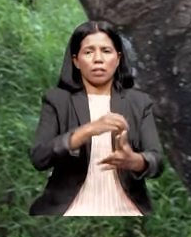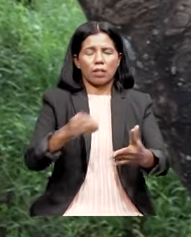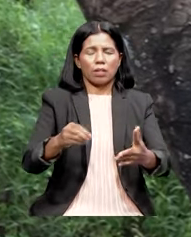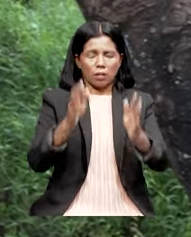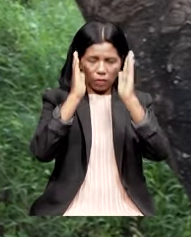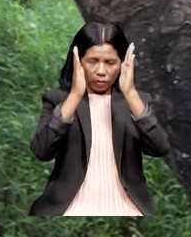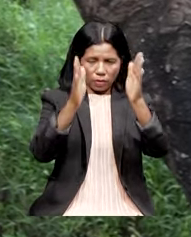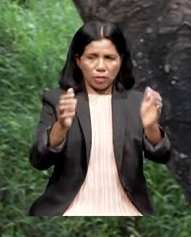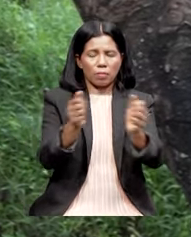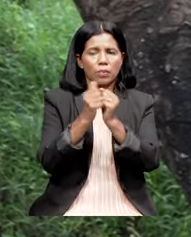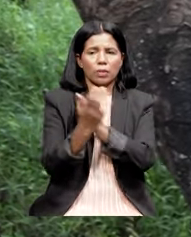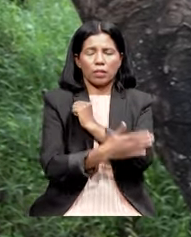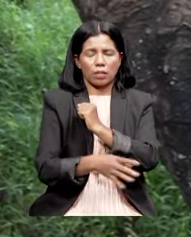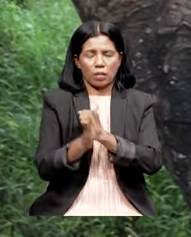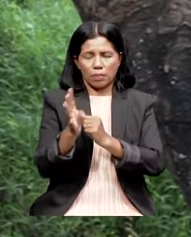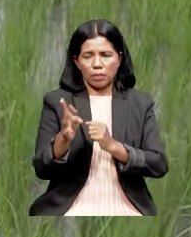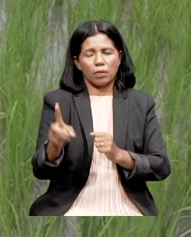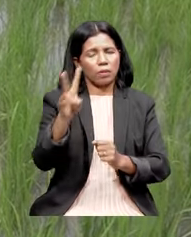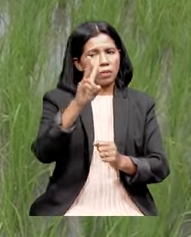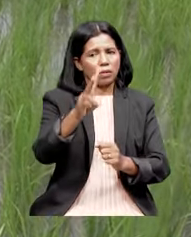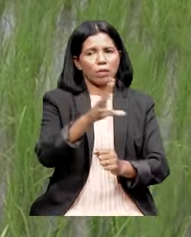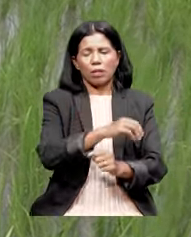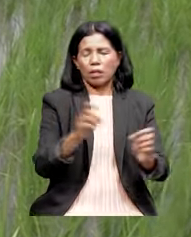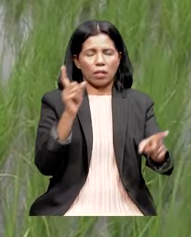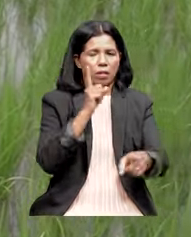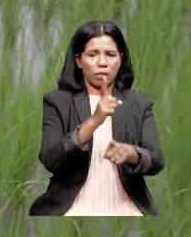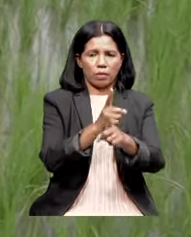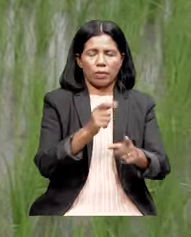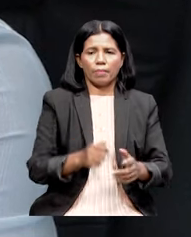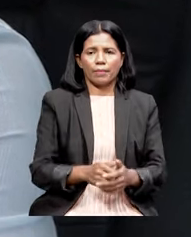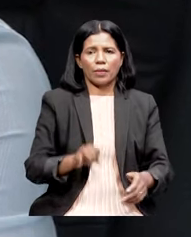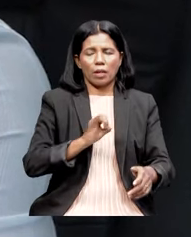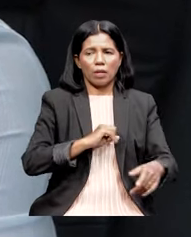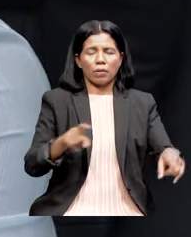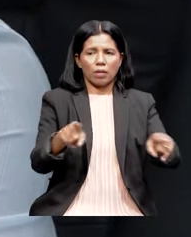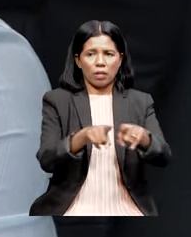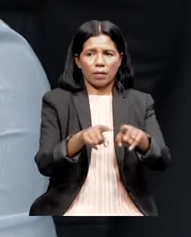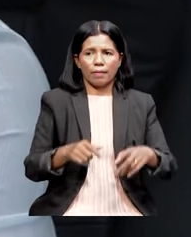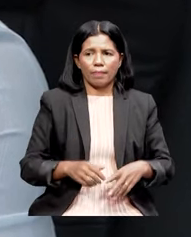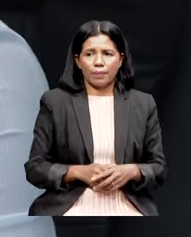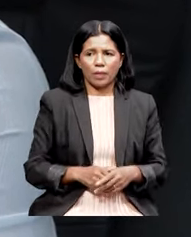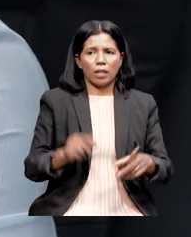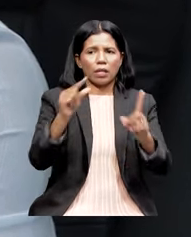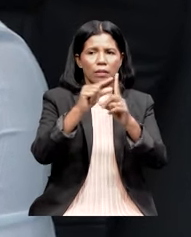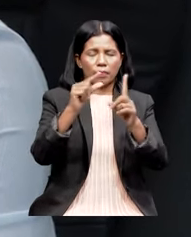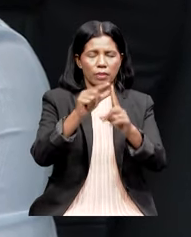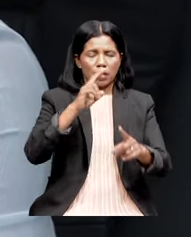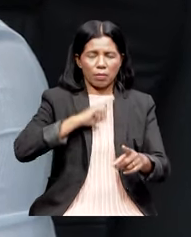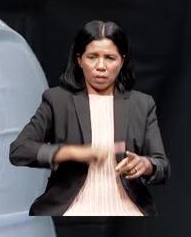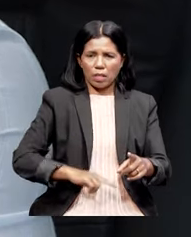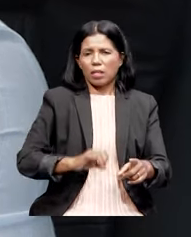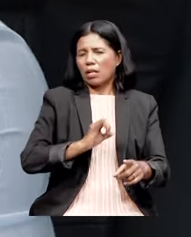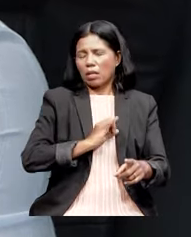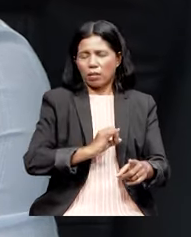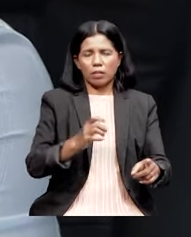serio hamutu konasaun hatnuru resin ruane la razoável. Au anasem akademikiga dia pun dah hangar dan dia bahau